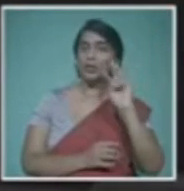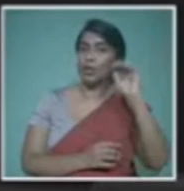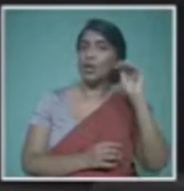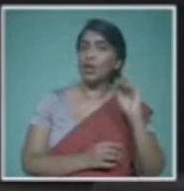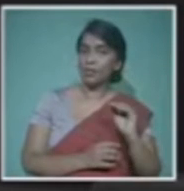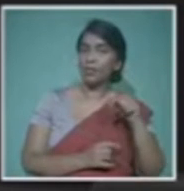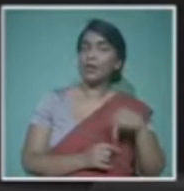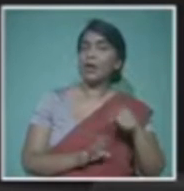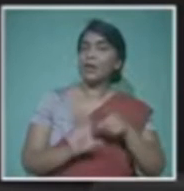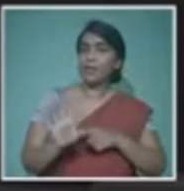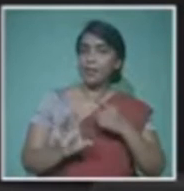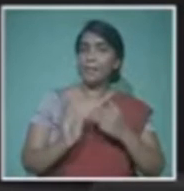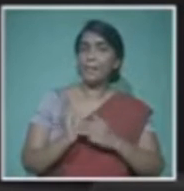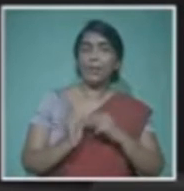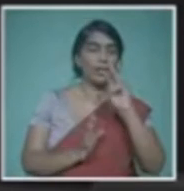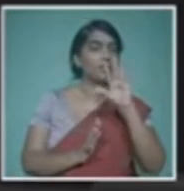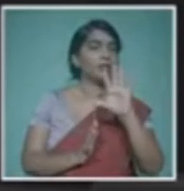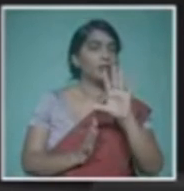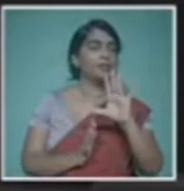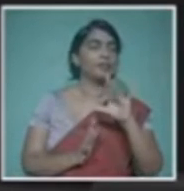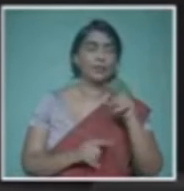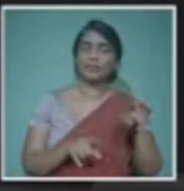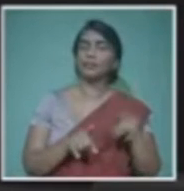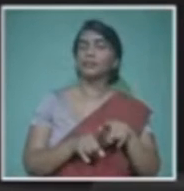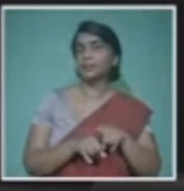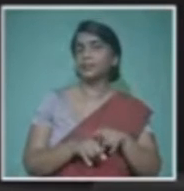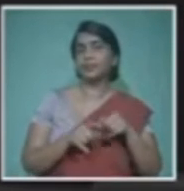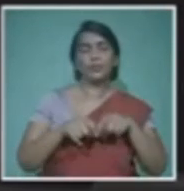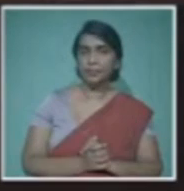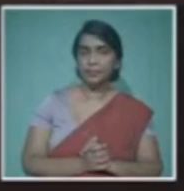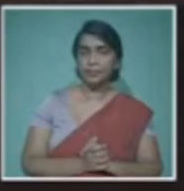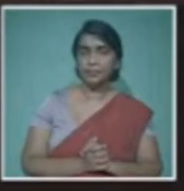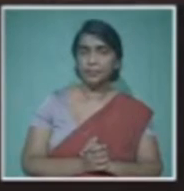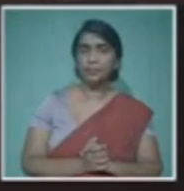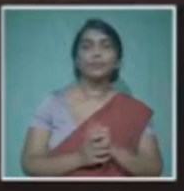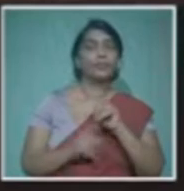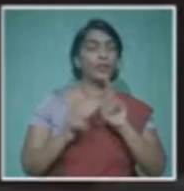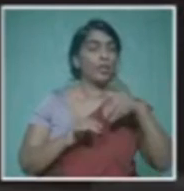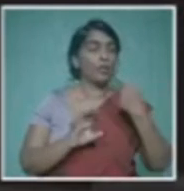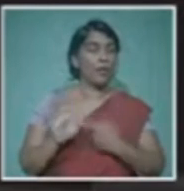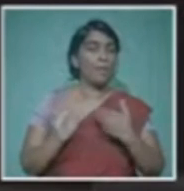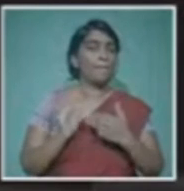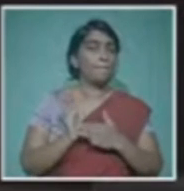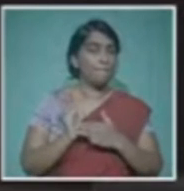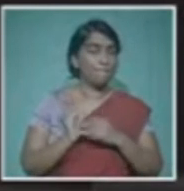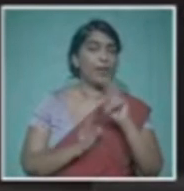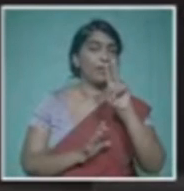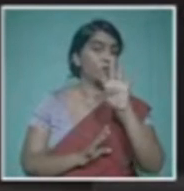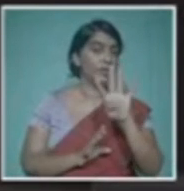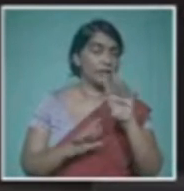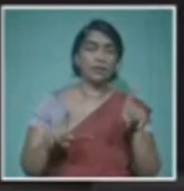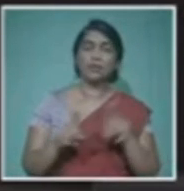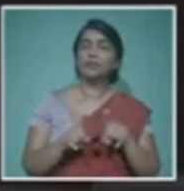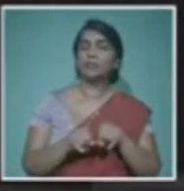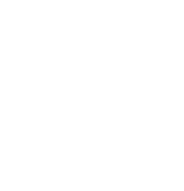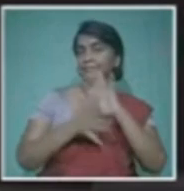අඩු වුණා මේ අවුරුද්දේ දැන් මිලියන 35ක් වගේ ප්‍රමාණයක් තමයි අපි ගිරන් කරලා තිබෙන්නේ ඒ වගේම එන අවුරුද්දට අපි තව මිලියන 24ක් වගේ ප්‍රමාණයක්